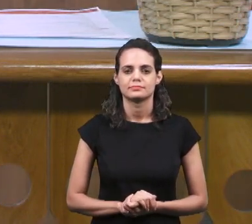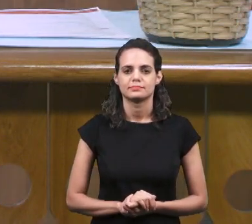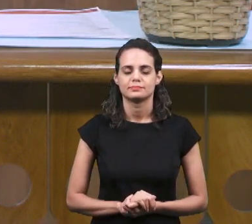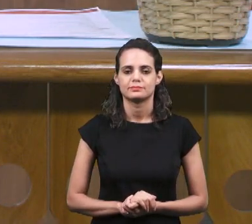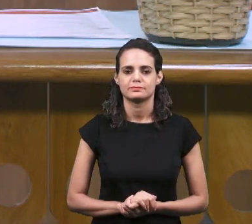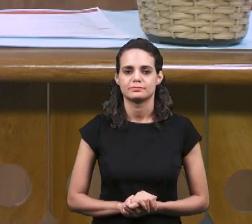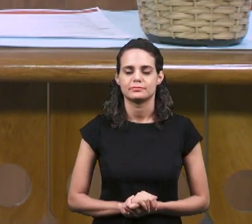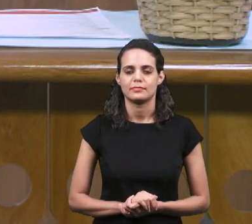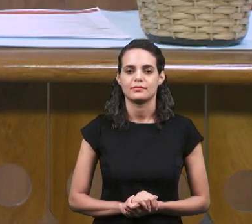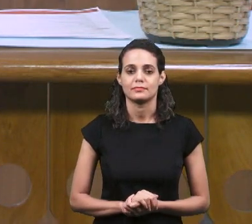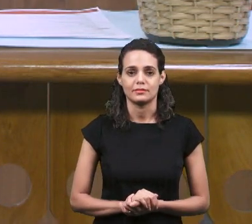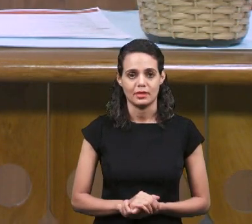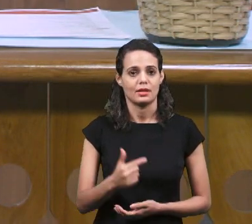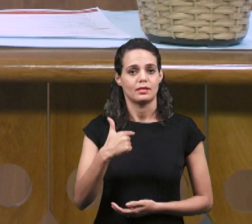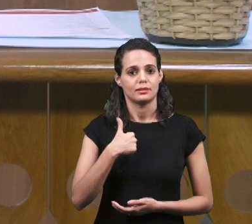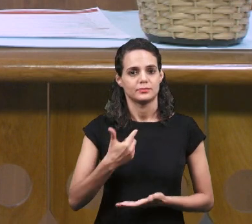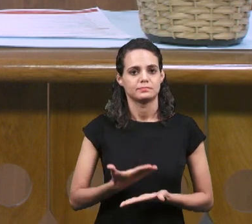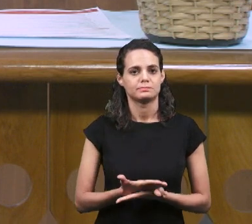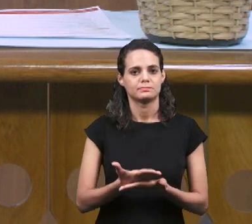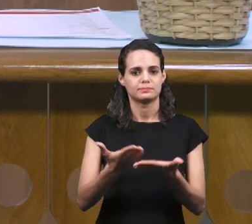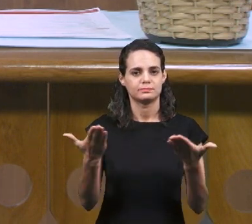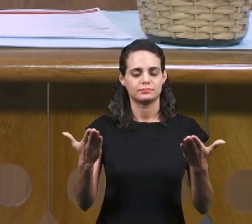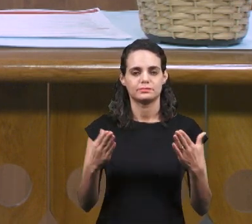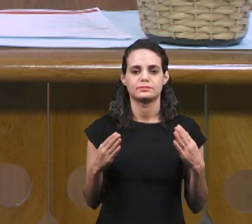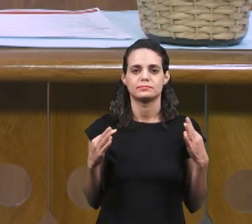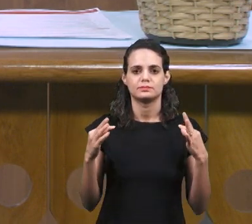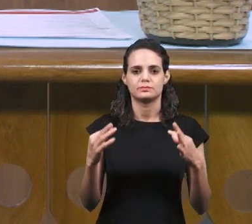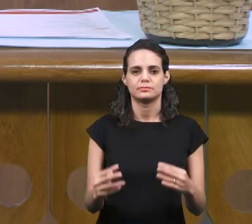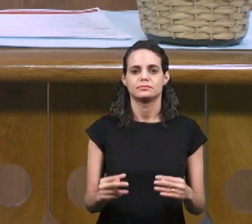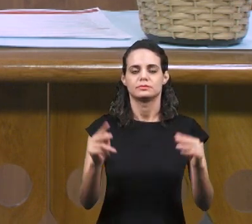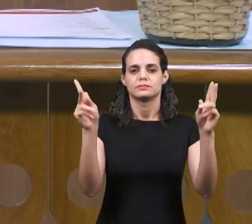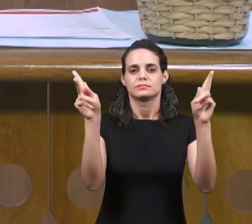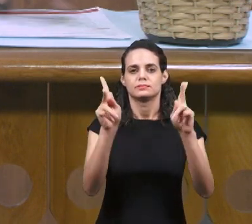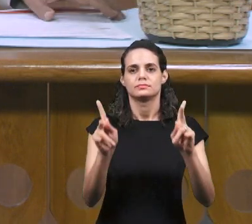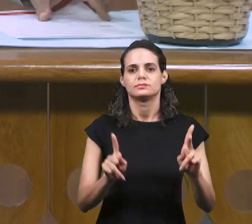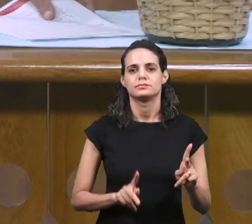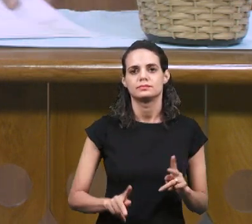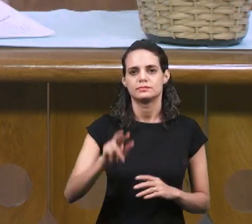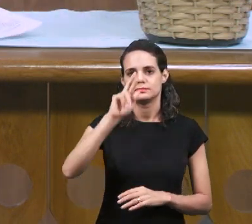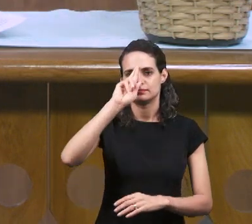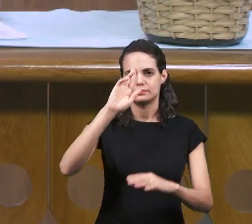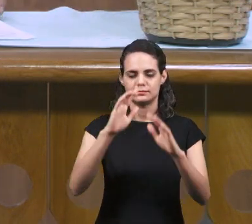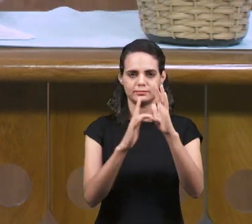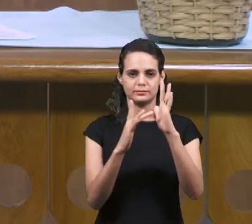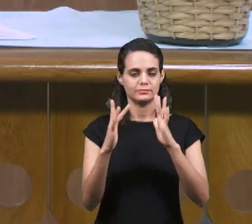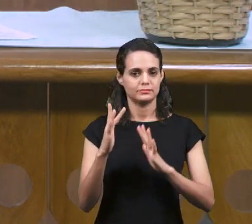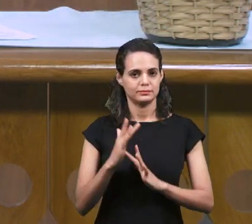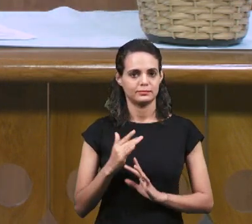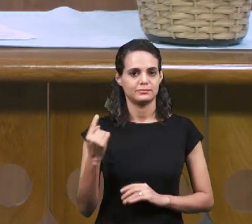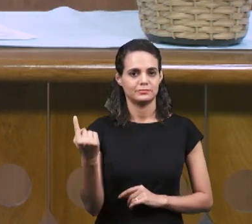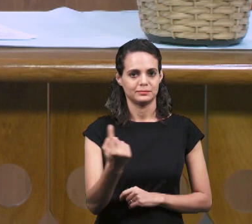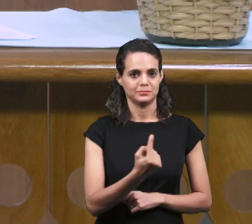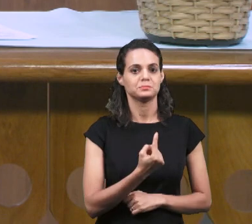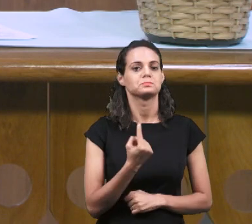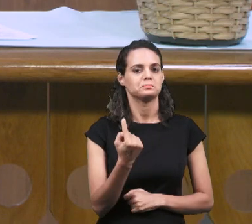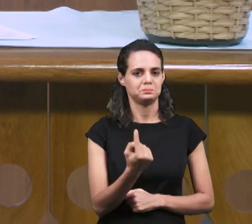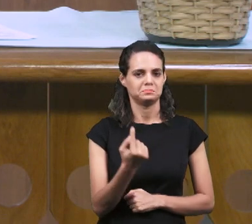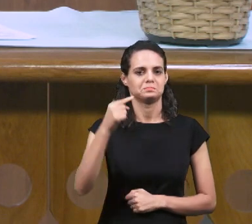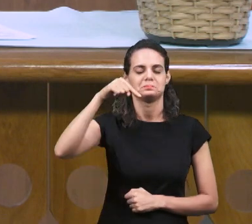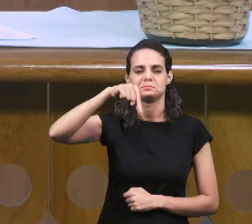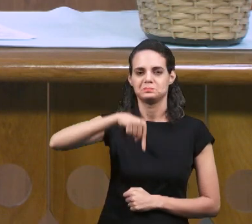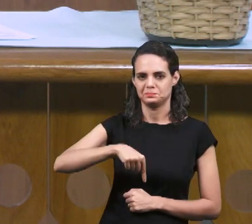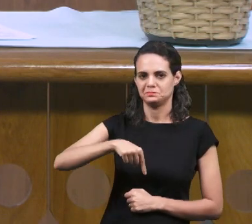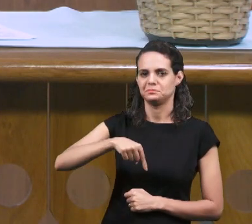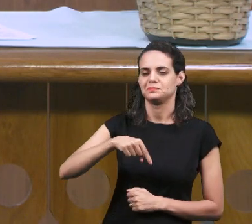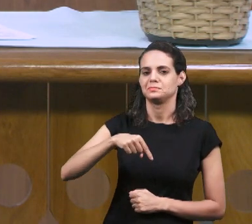je veux saluer à tous dans la paix du Seigneur. Nous sommes ici encore une fois pour apporter